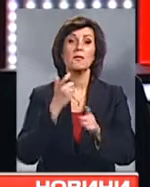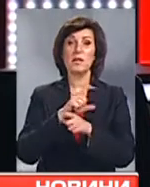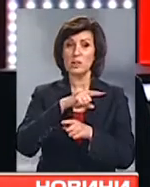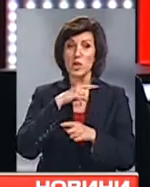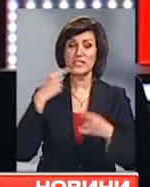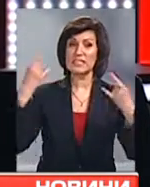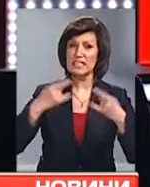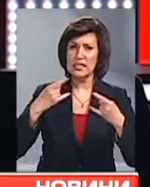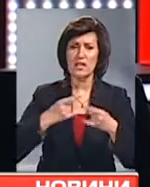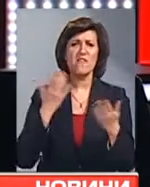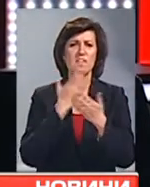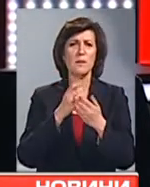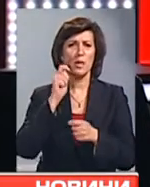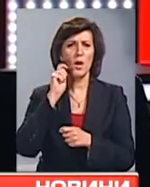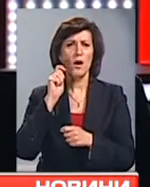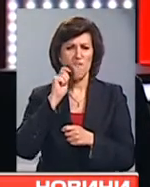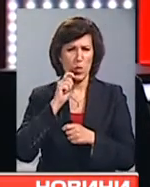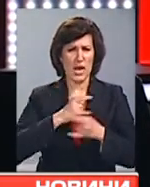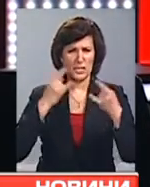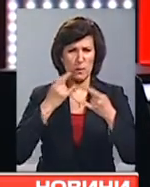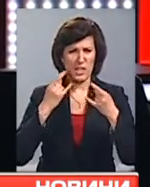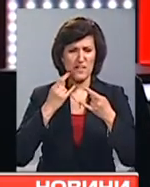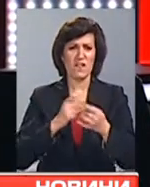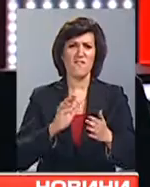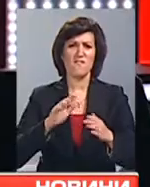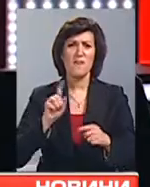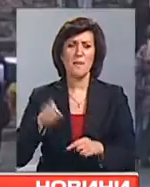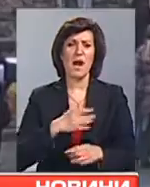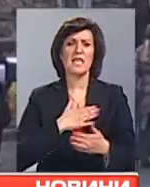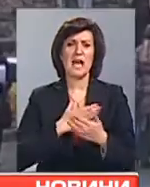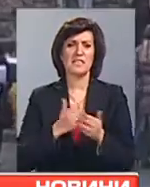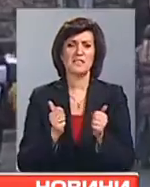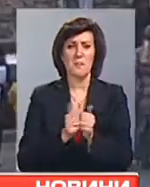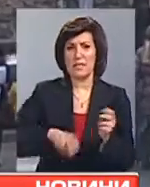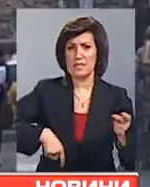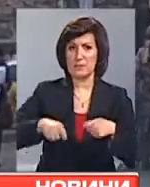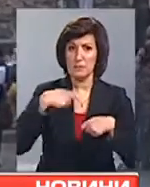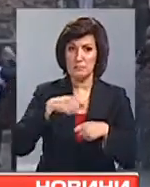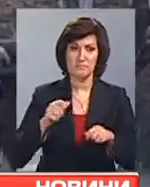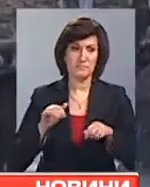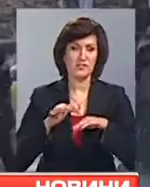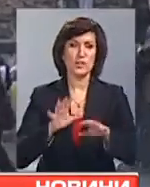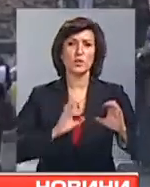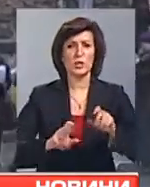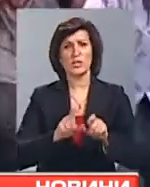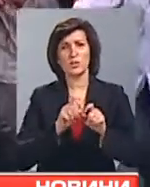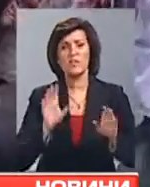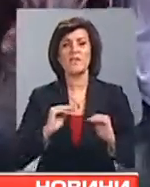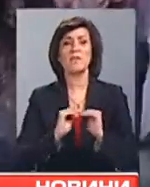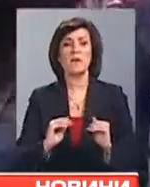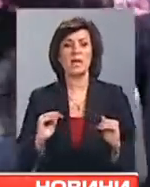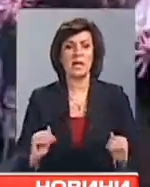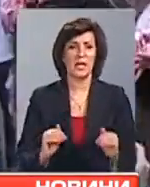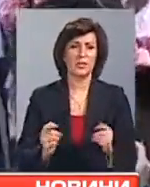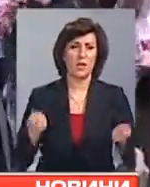Більше російських серіалів та фільмів в українському телеефірі вимагали активісти під адміністрацією президента. На акцію вийшли студенти, школярі, навіть